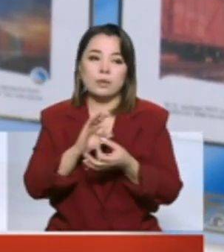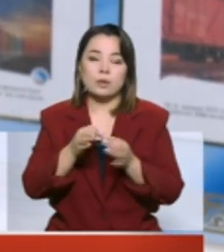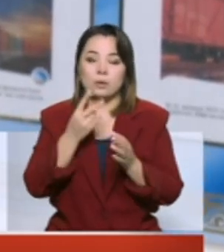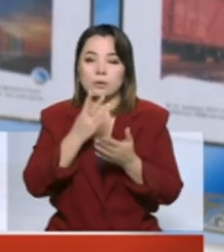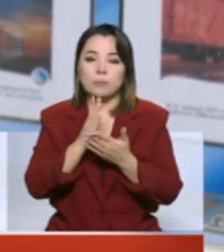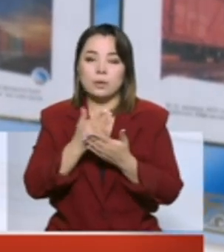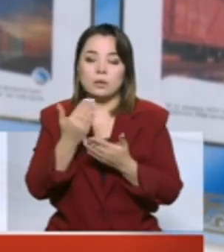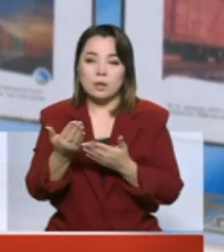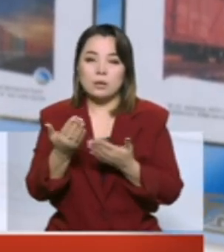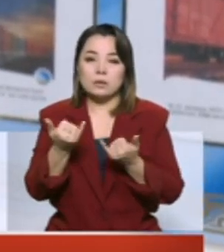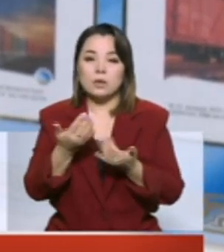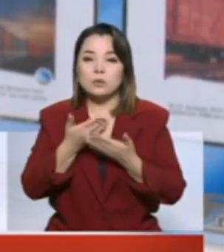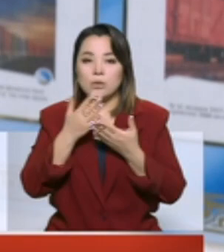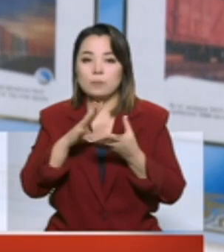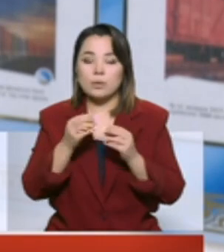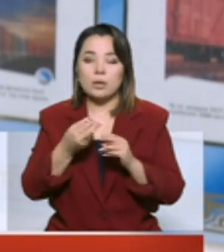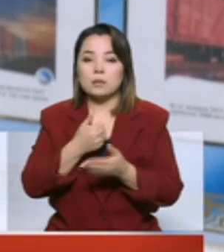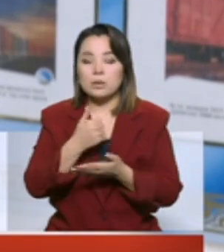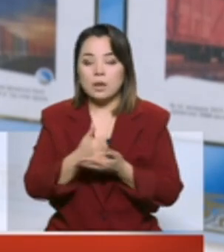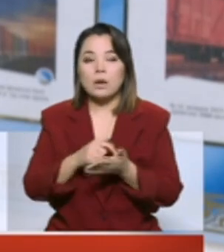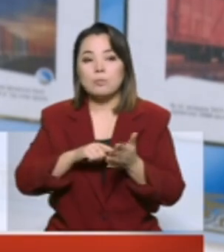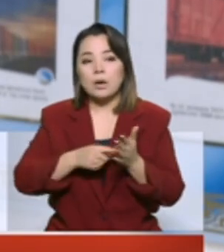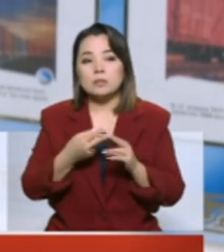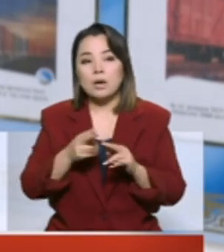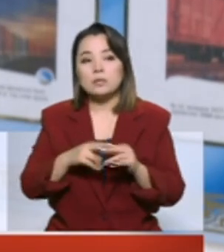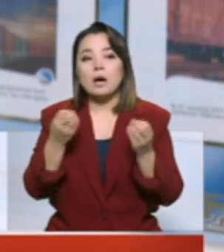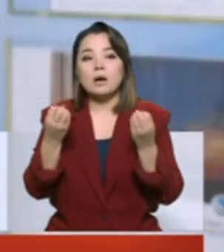оқылды. Дәрістің басты мақсаты осы